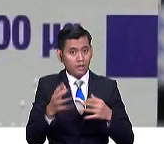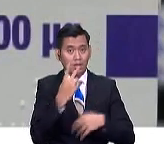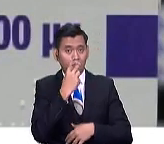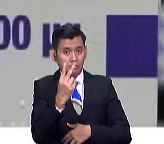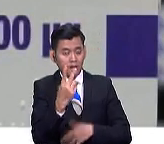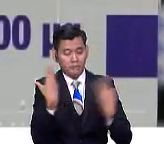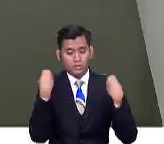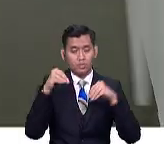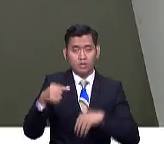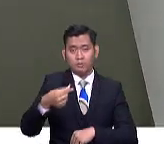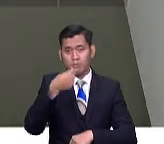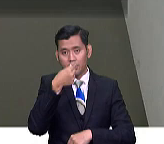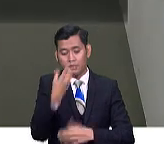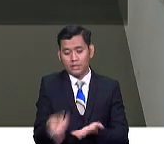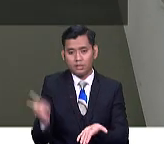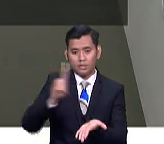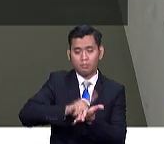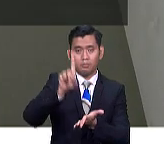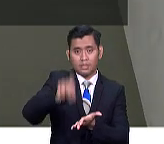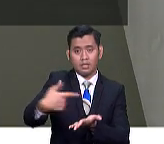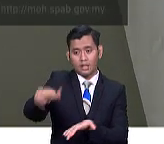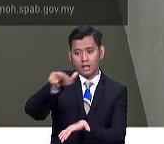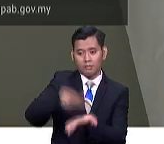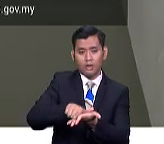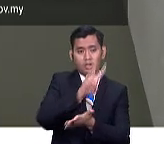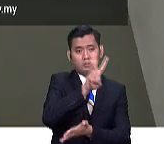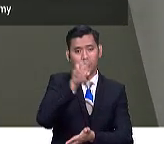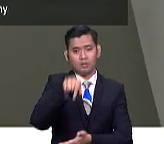ini, laporkan ke laman web